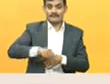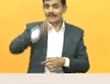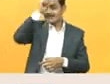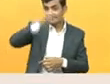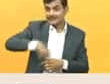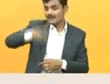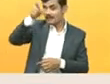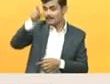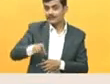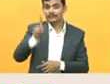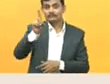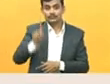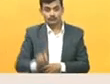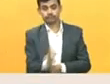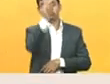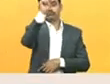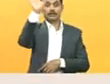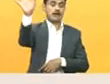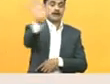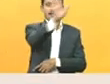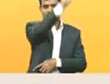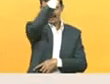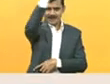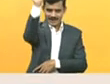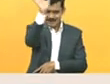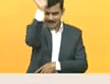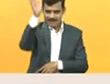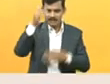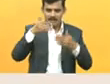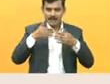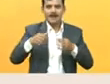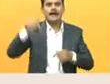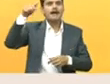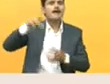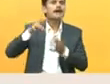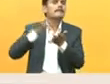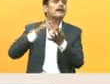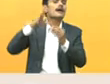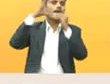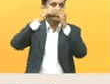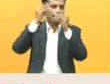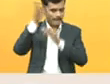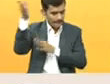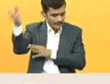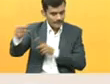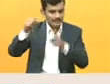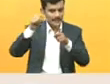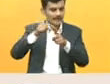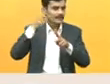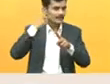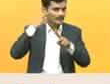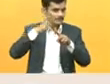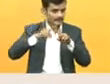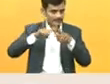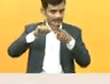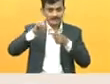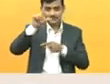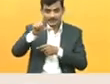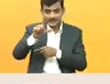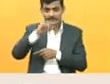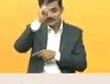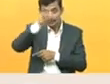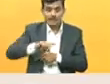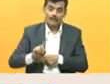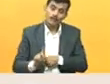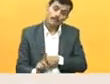भारतीय स्पेस टेक स्टार्टअप बेंगलुरु के पिक्सेल ने भारत का पहला